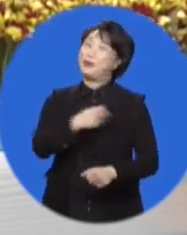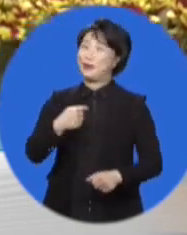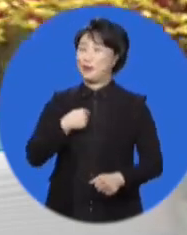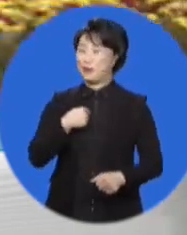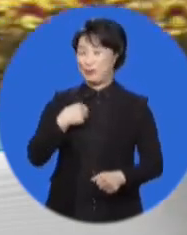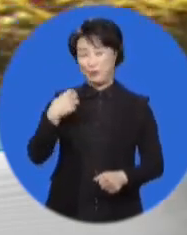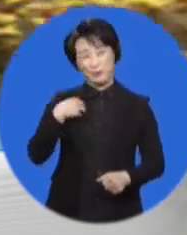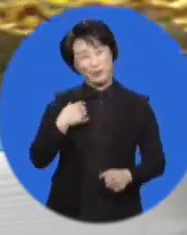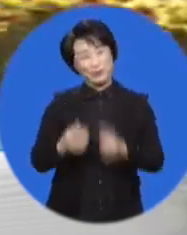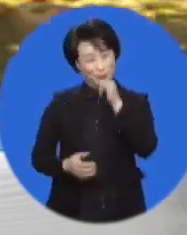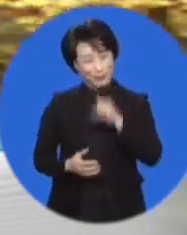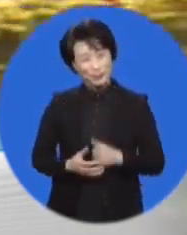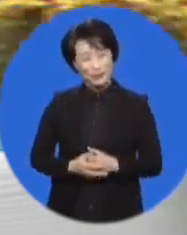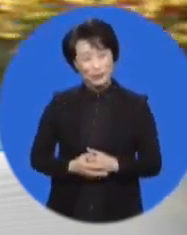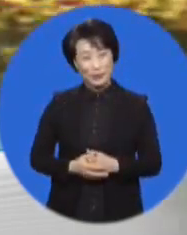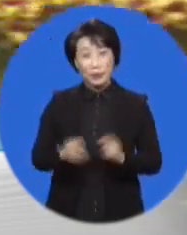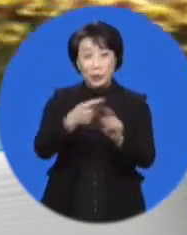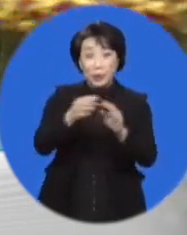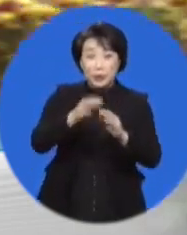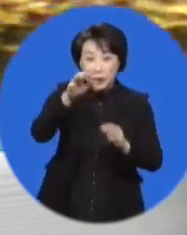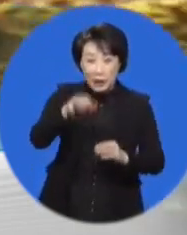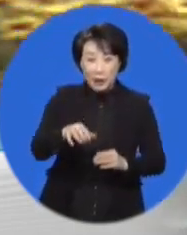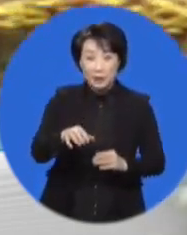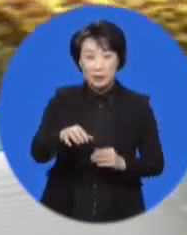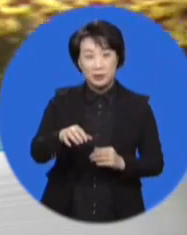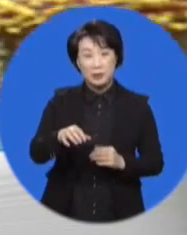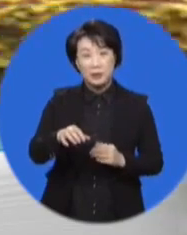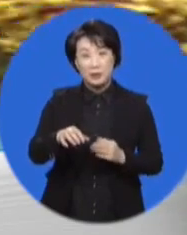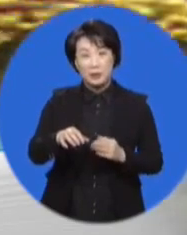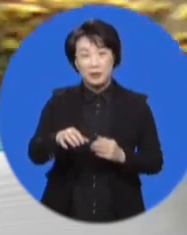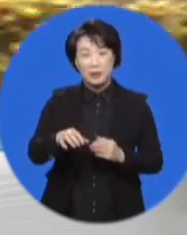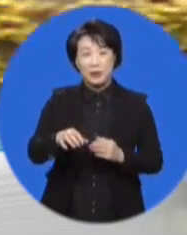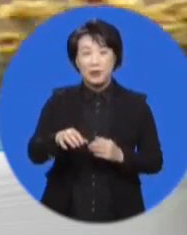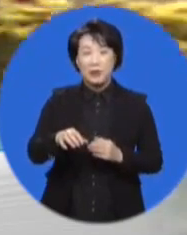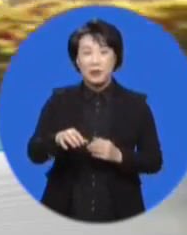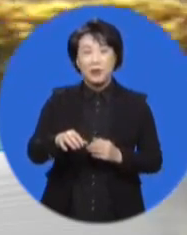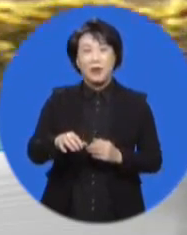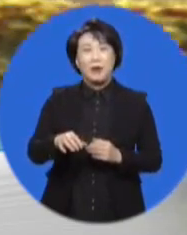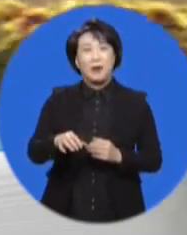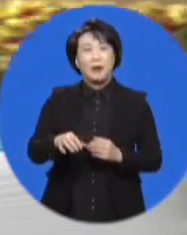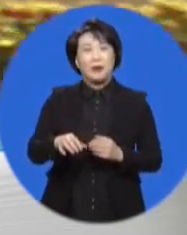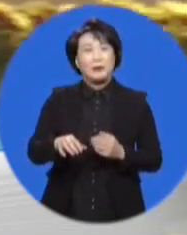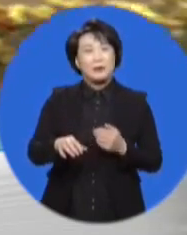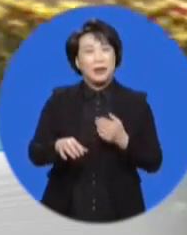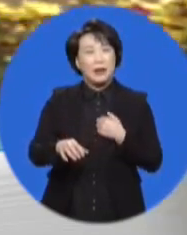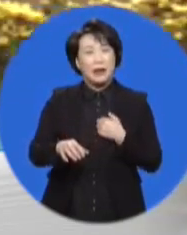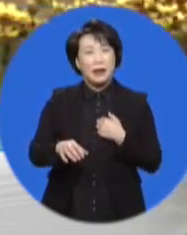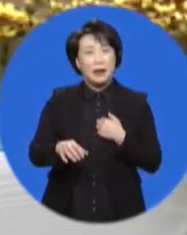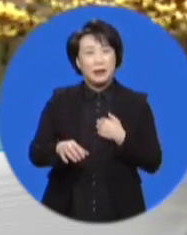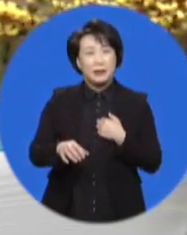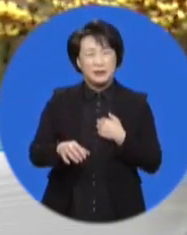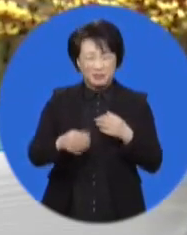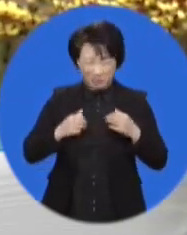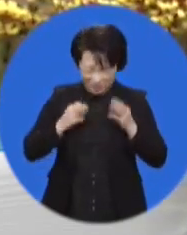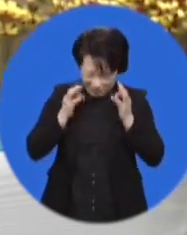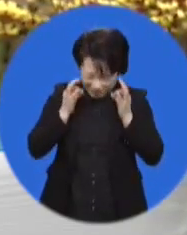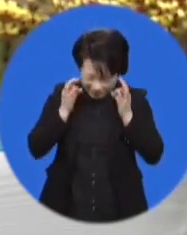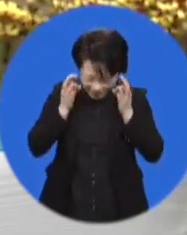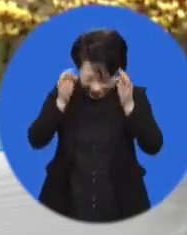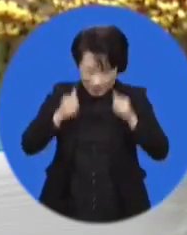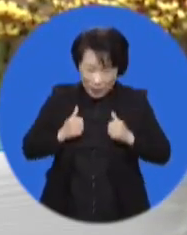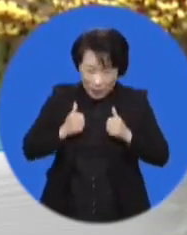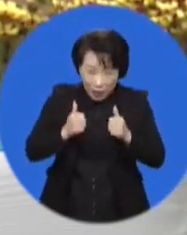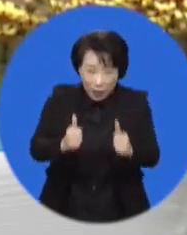이 교회에서 굉장히 참 서투르게 왜 다 보고